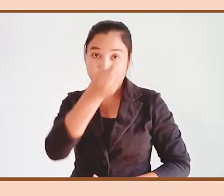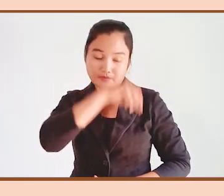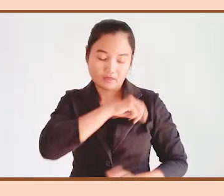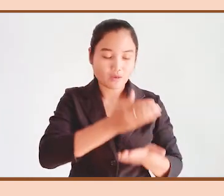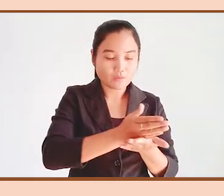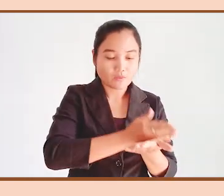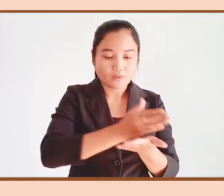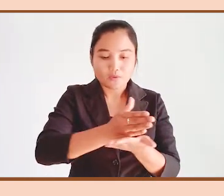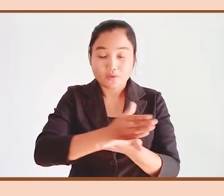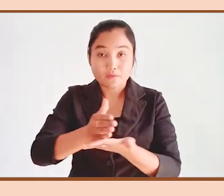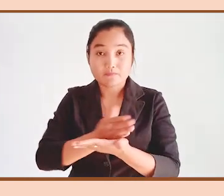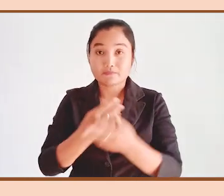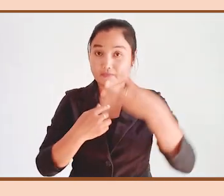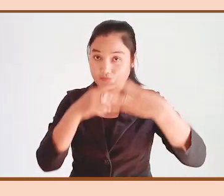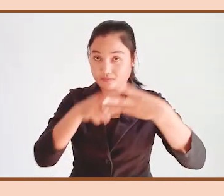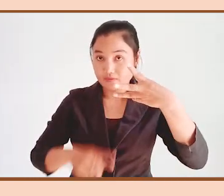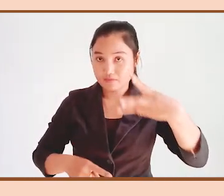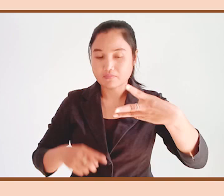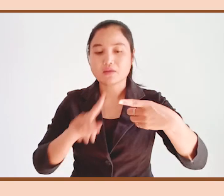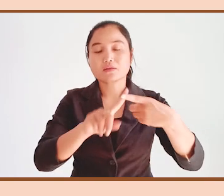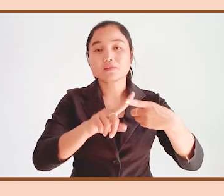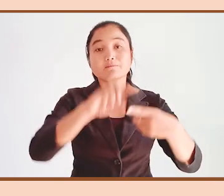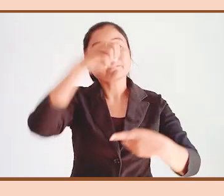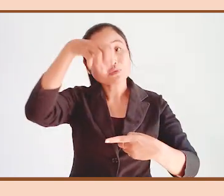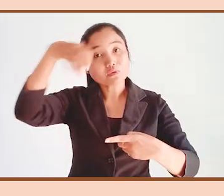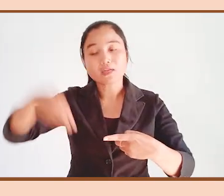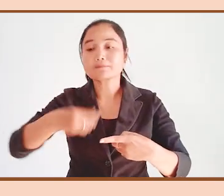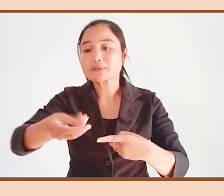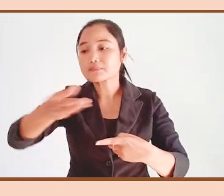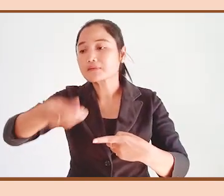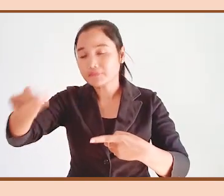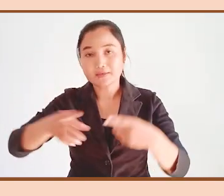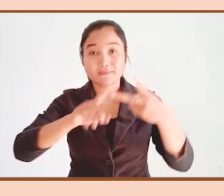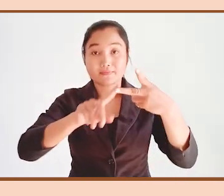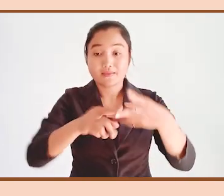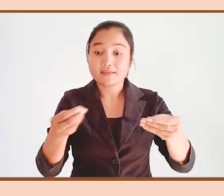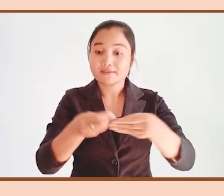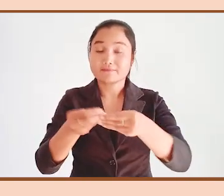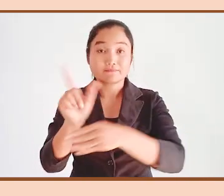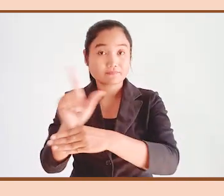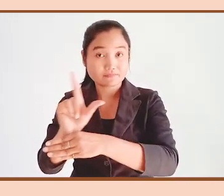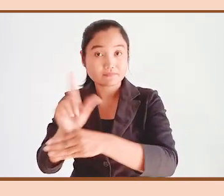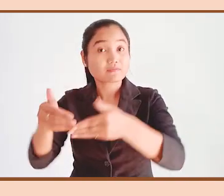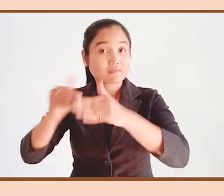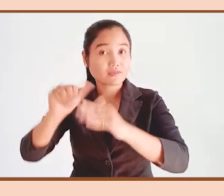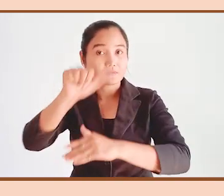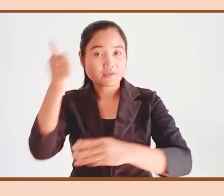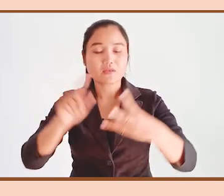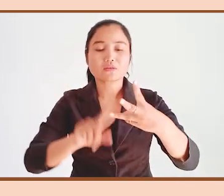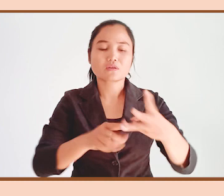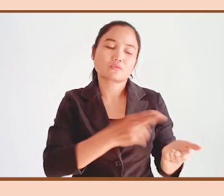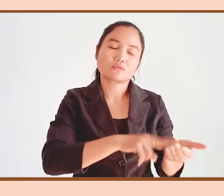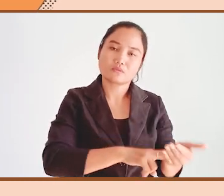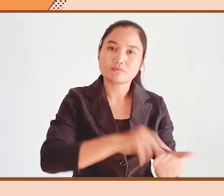ទៅបែងចែកជា3កញ្ចប់ចំណាយប្រចាំថ្ងៃរបស់គ្រួសារការពង្រីកអាជីវកម្មនិងប្រាក់សន្សំផ្សេ